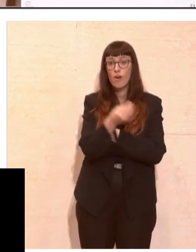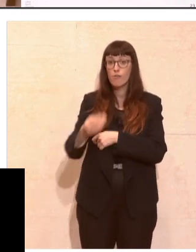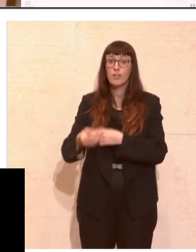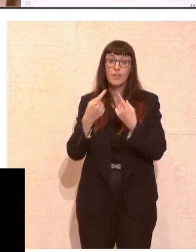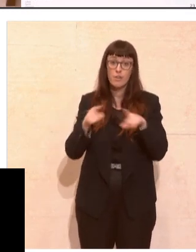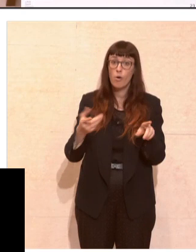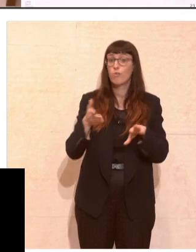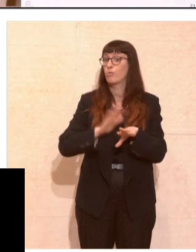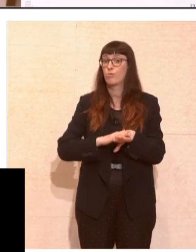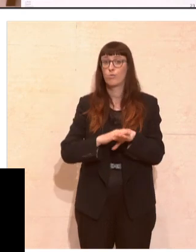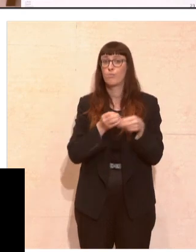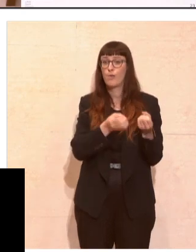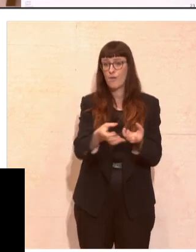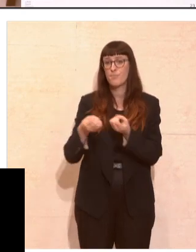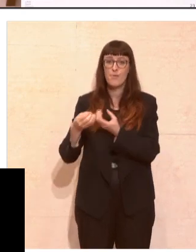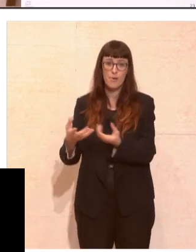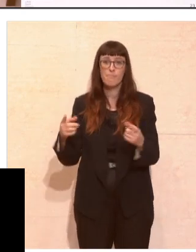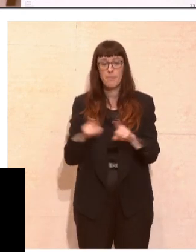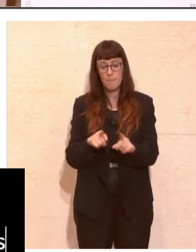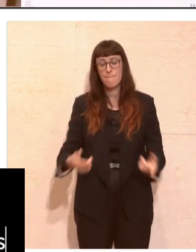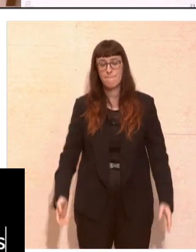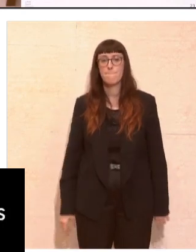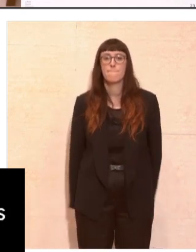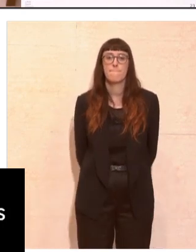et chez nos singletons, on a exactement la même chose.